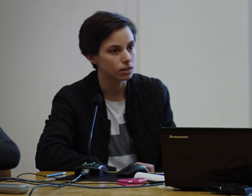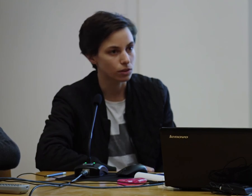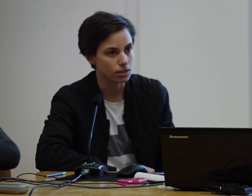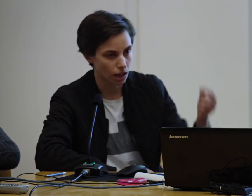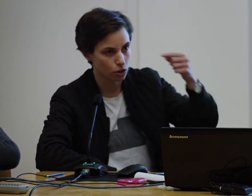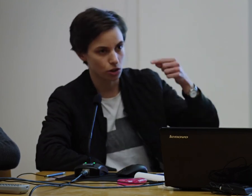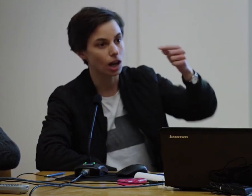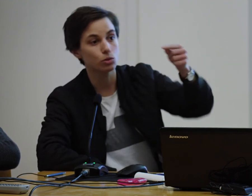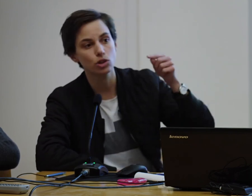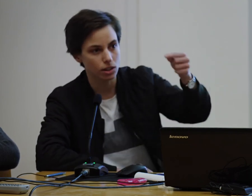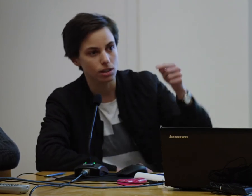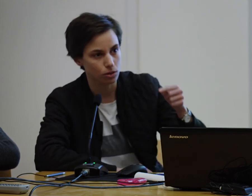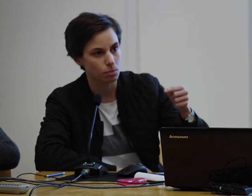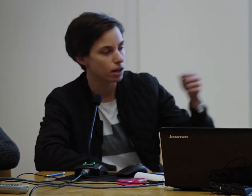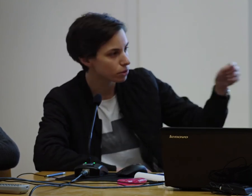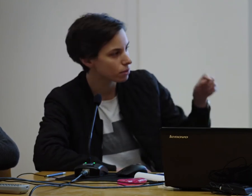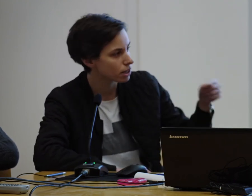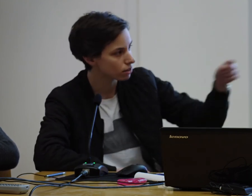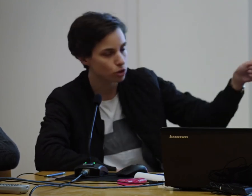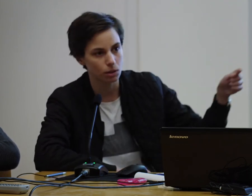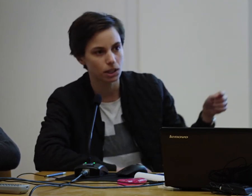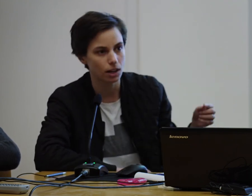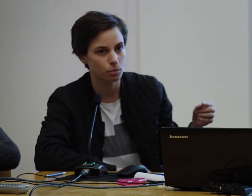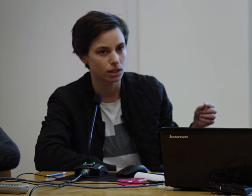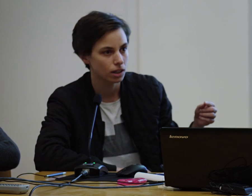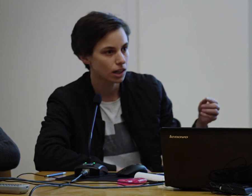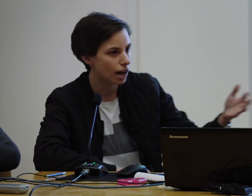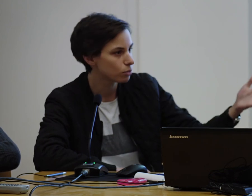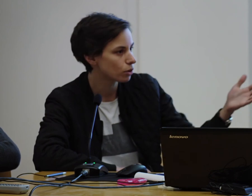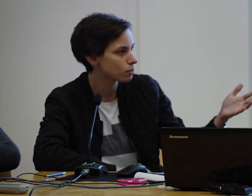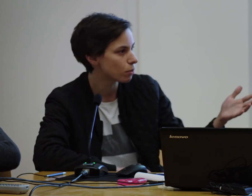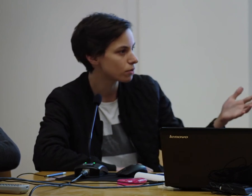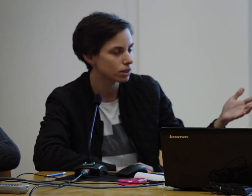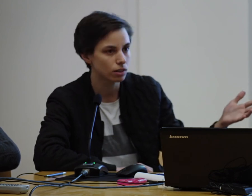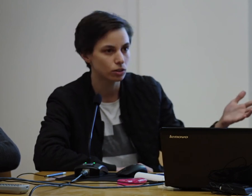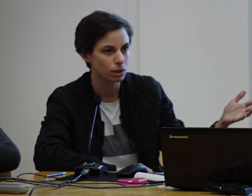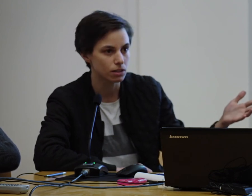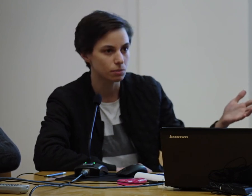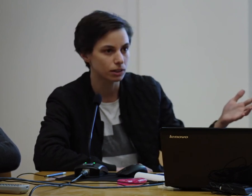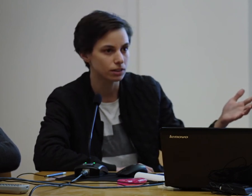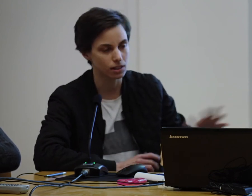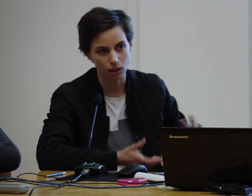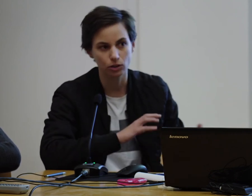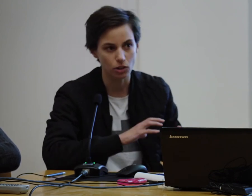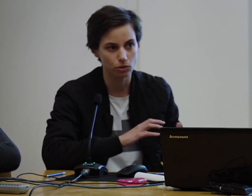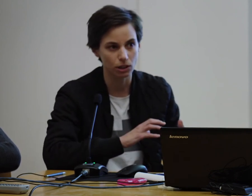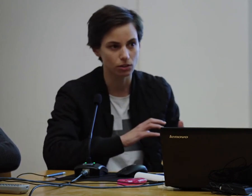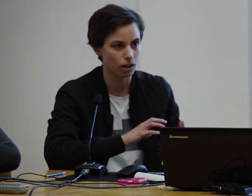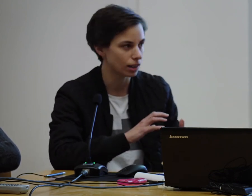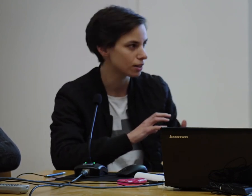zdieľanie týchto vec, akože že aj učenie sa od seba, aj proste presne to, že jak my akoby, áno, mohli sme pozvať niekoho, kto má disability, teraz ako